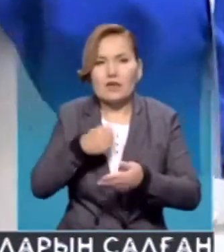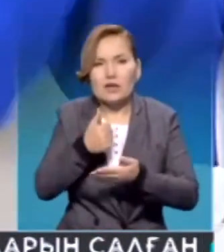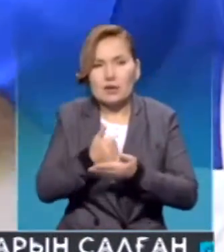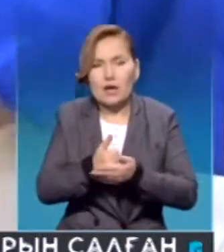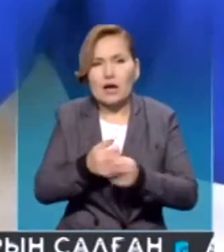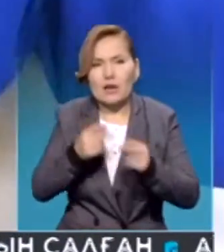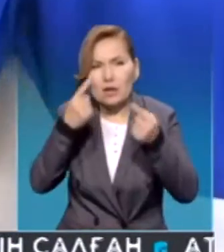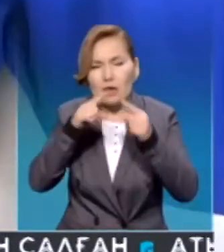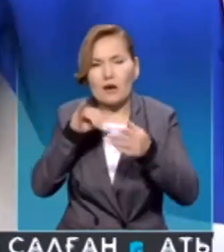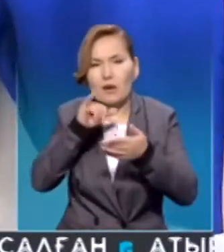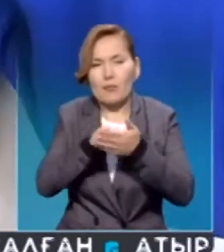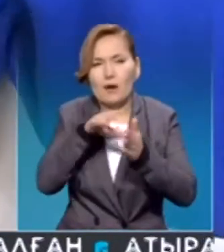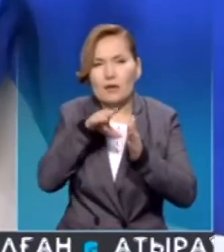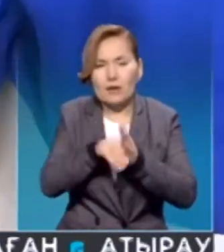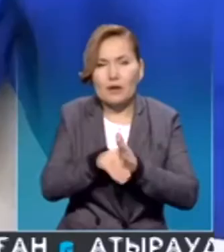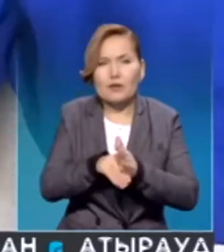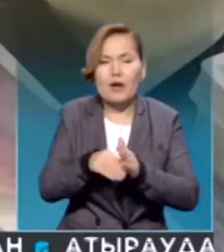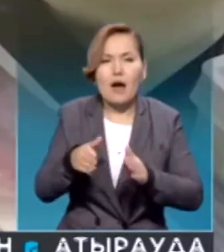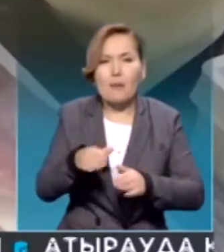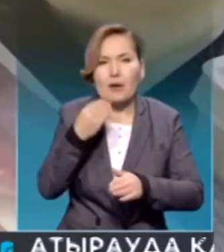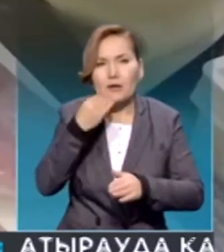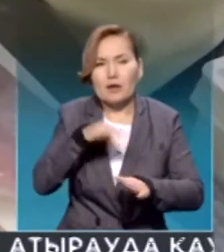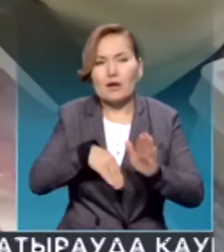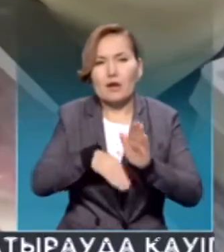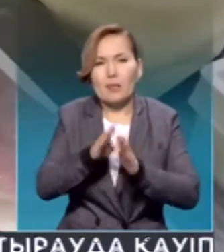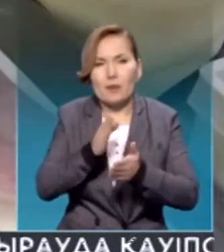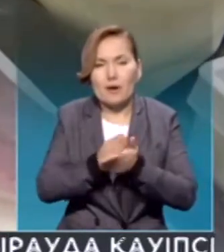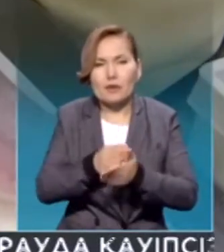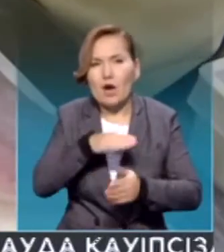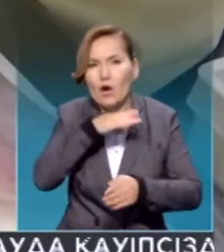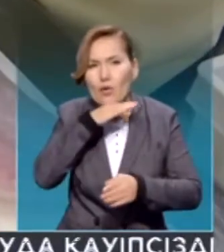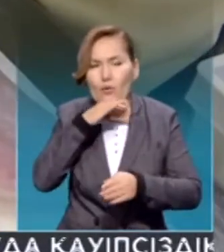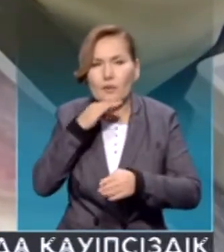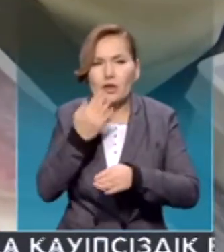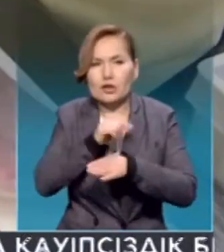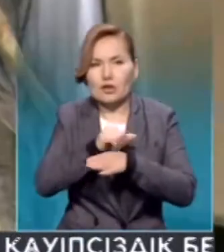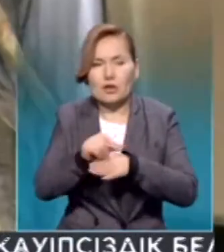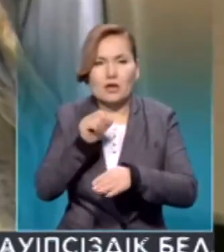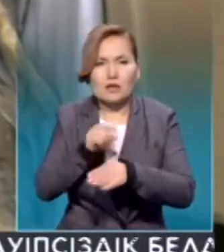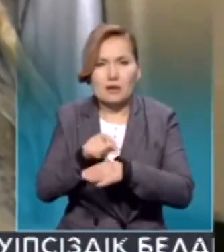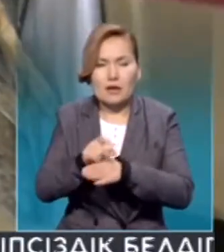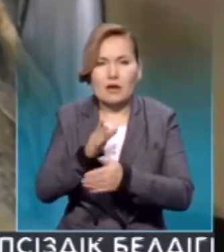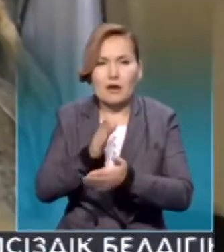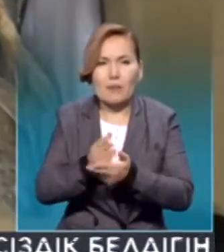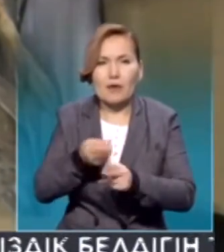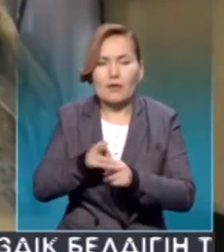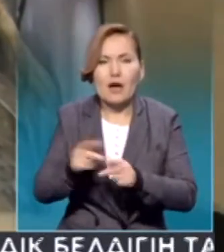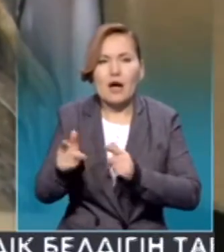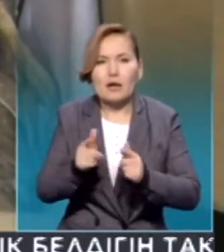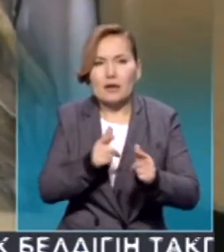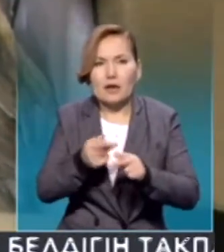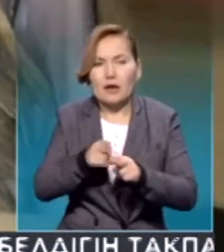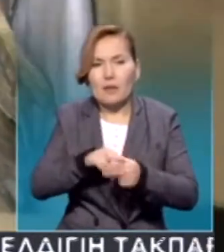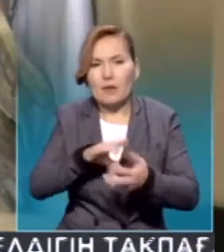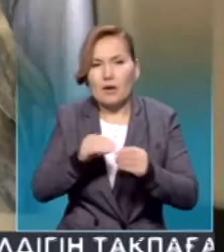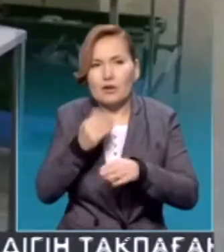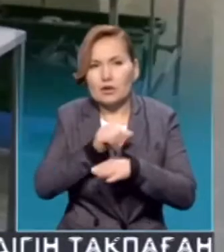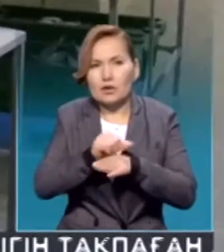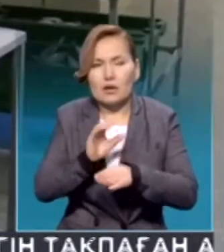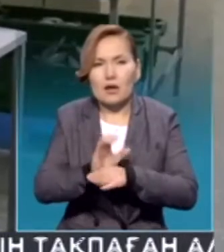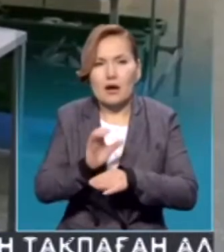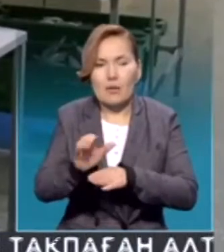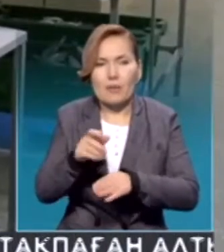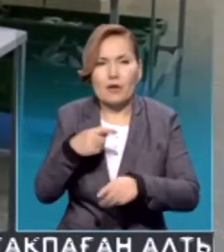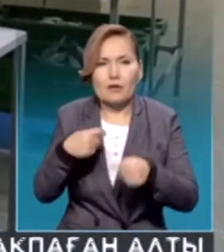технология енгізу мен балық өнімдерінің сапасын жақсартуы тұтынушылардың сұранысын қанағаттандырып отыр. Бүгінде дайын өнімнің басым бөлігі экспортқа